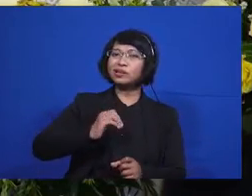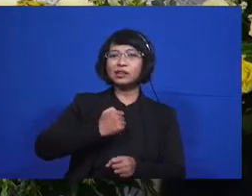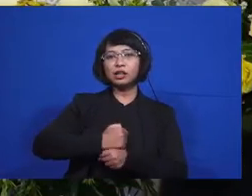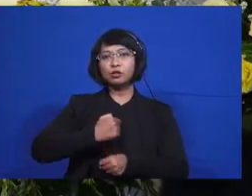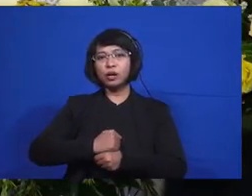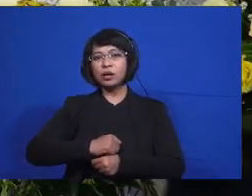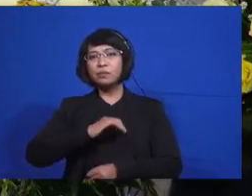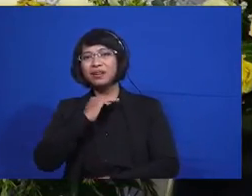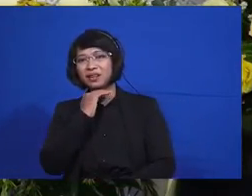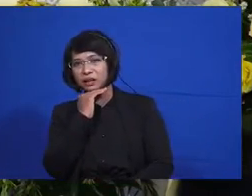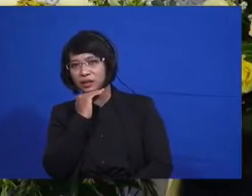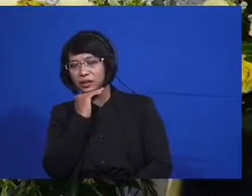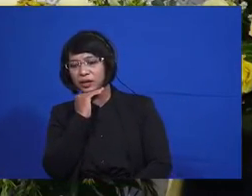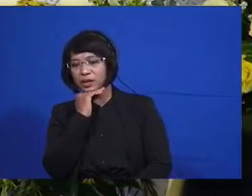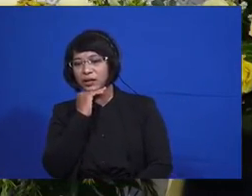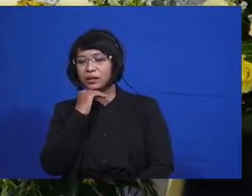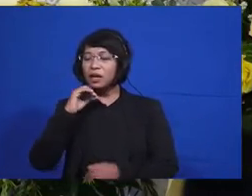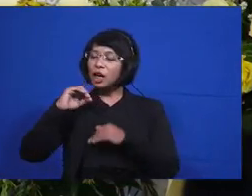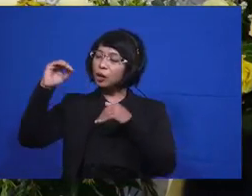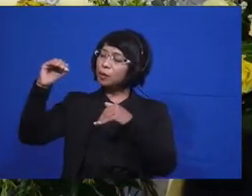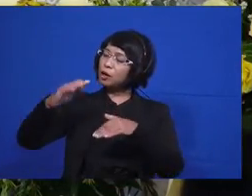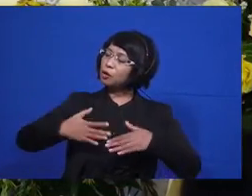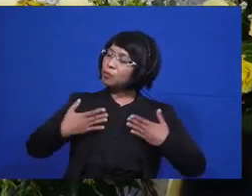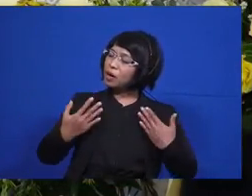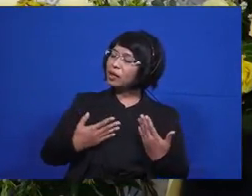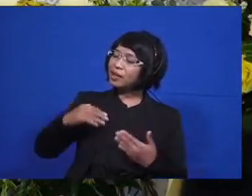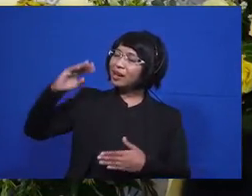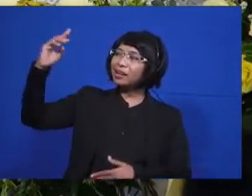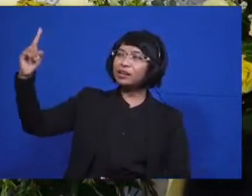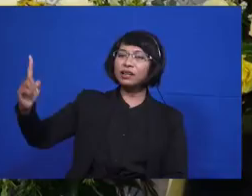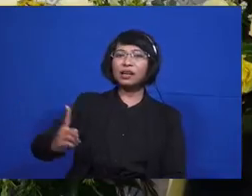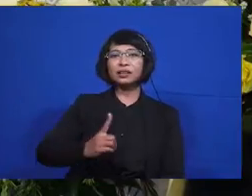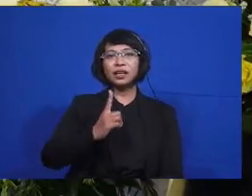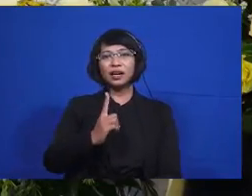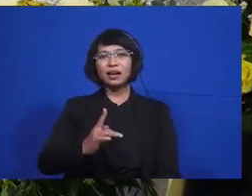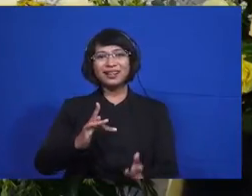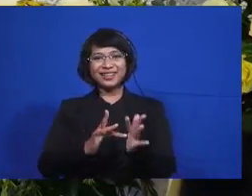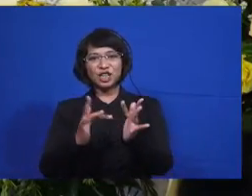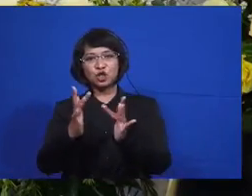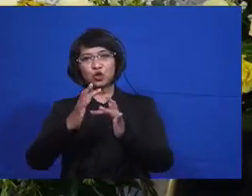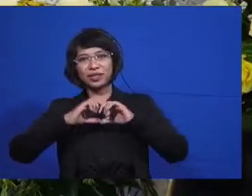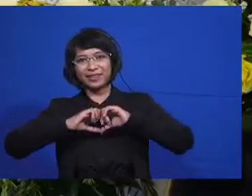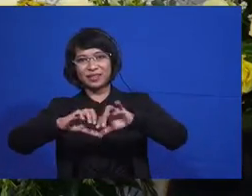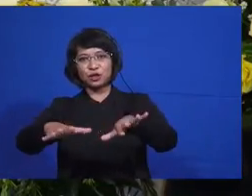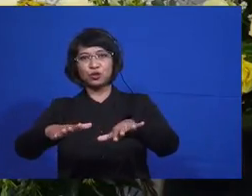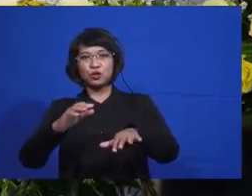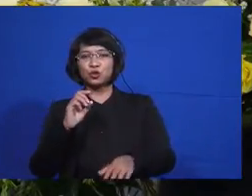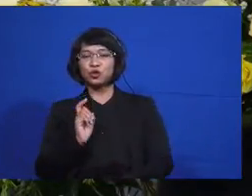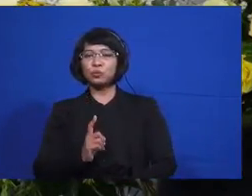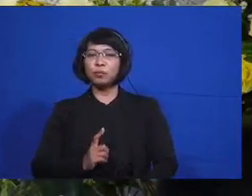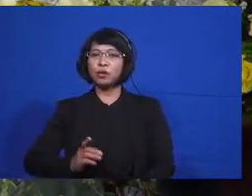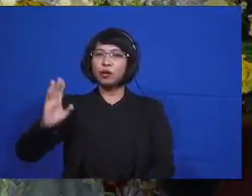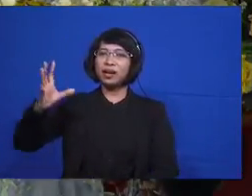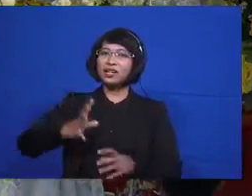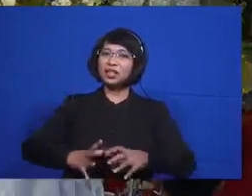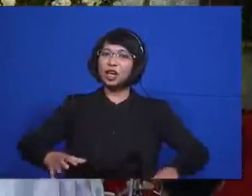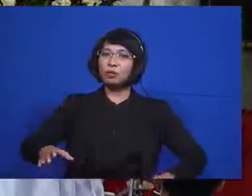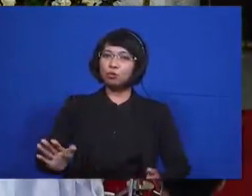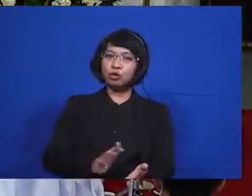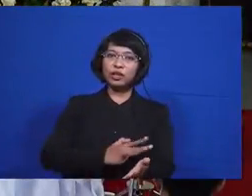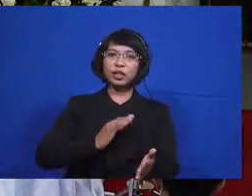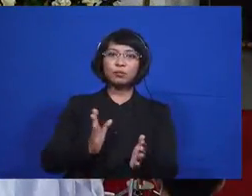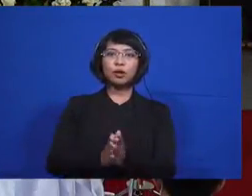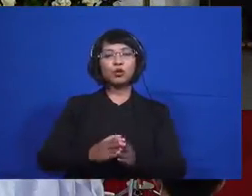sambil menantikan harapan yang membahagiakan dan kedatangan penyelamat kami, Yesus Kristus. Sebab kemuliaan yang mulia